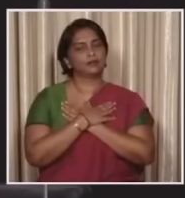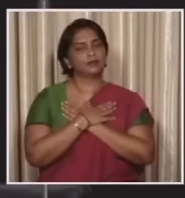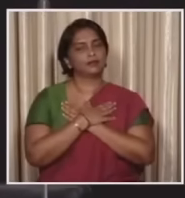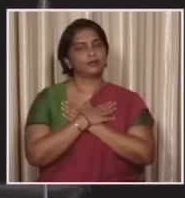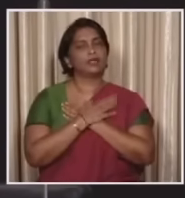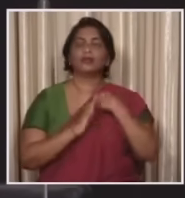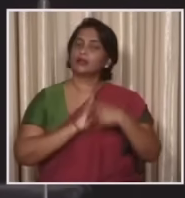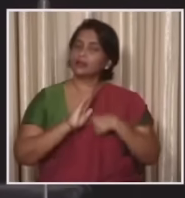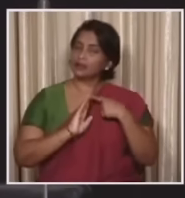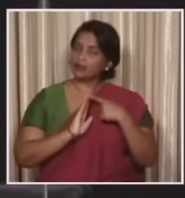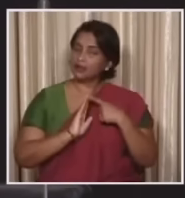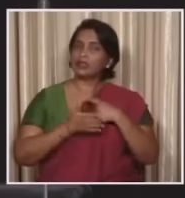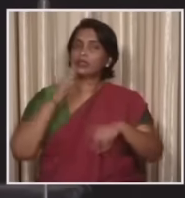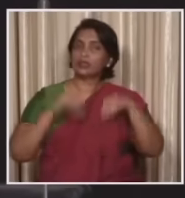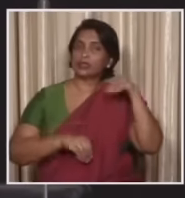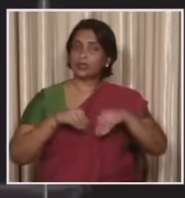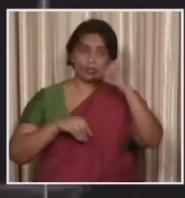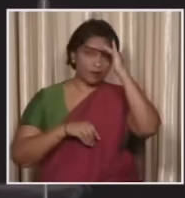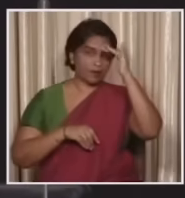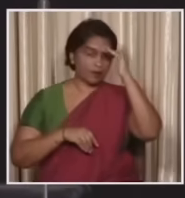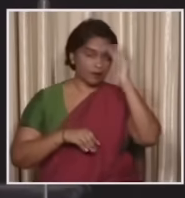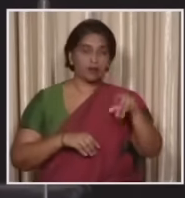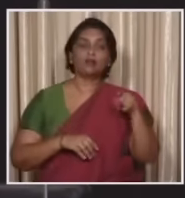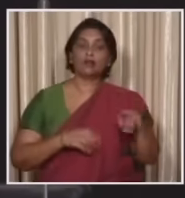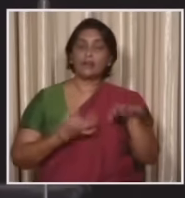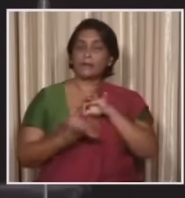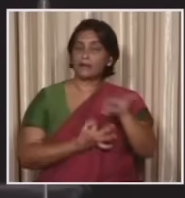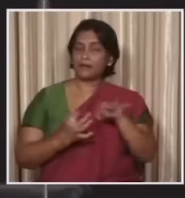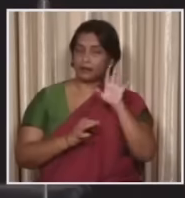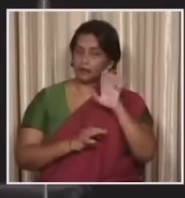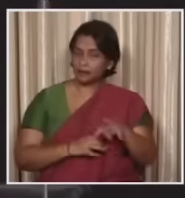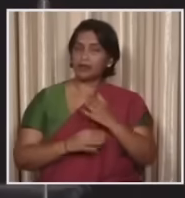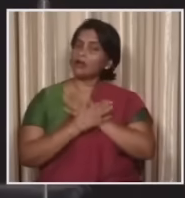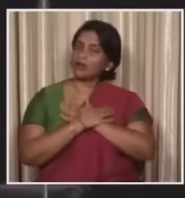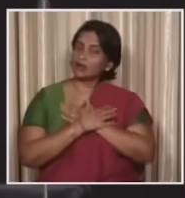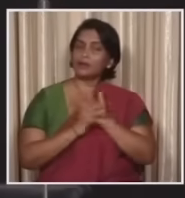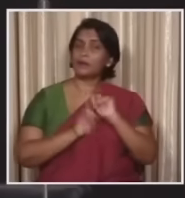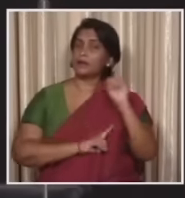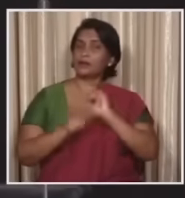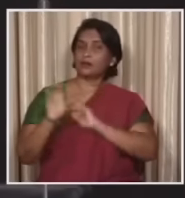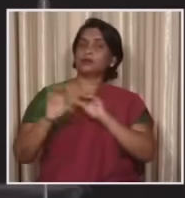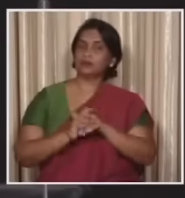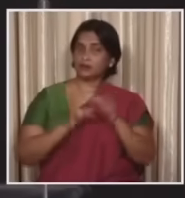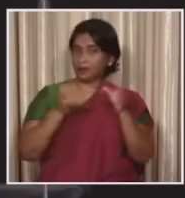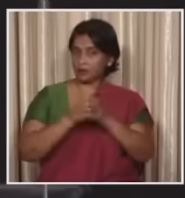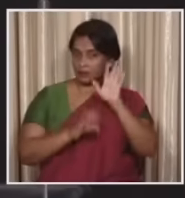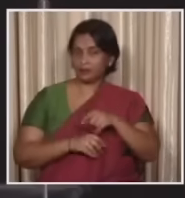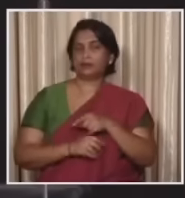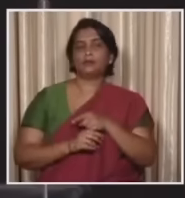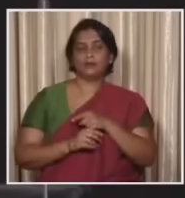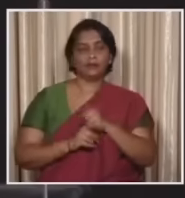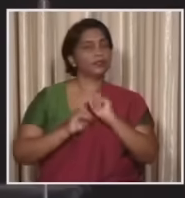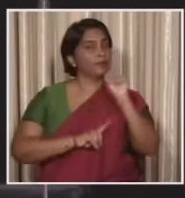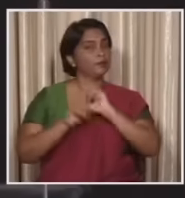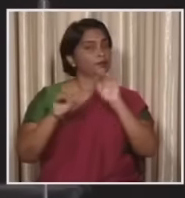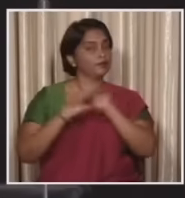මේ රටේ දේශපාලන නායකයෙක් ඉන්නවා නම්, ප්‍රජාතන්ත්‍රවාදයට ආදරය කරන පාර්ලිමේන්තුව නියෝජනය කරන කණ්ඩායම ඉන්නවා නම්,